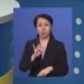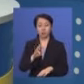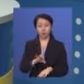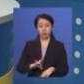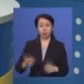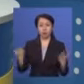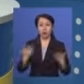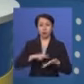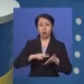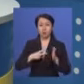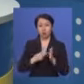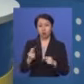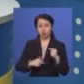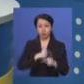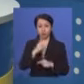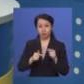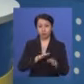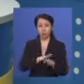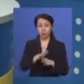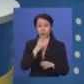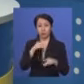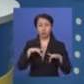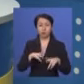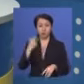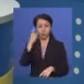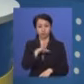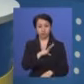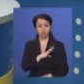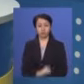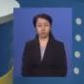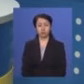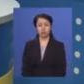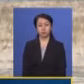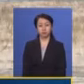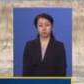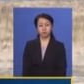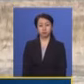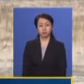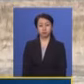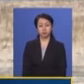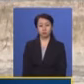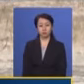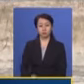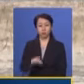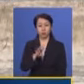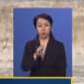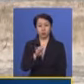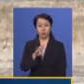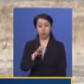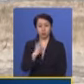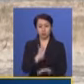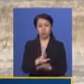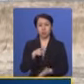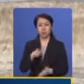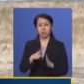районе. Какие планы у предпринимателя по реализации своего дела, узнавал Илья Кудряков. ТО «Береги Акжар» существует